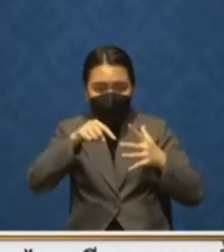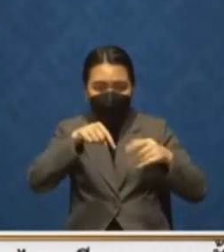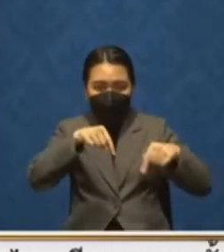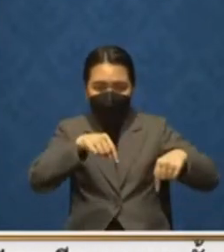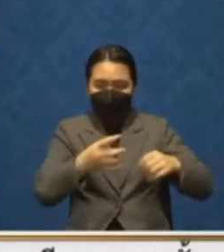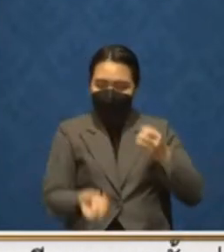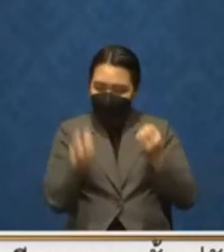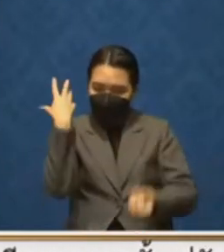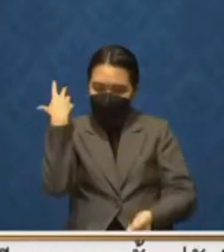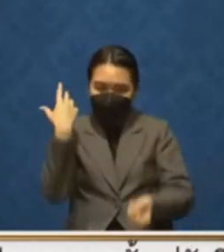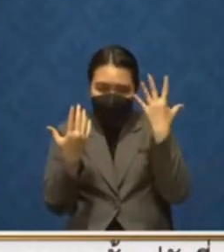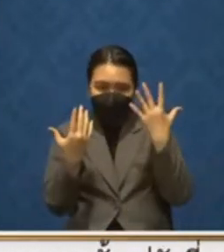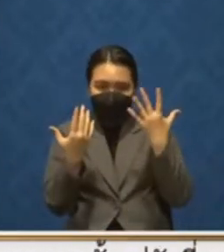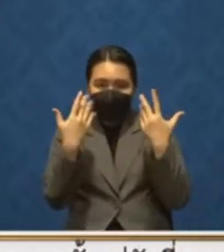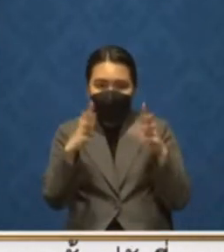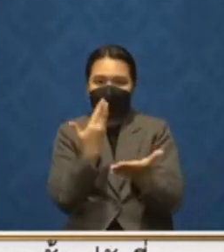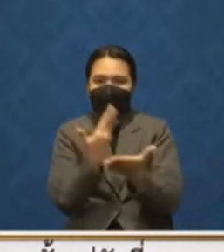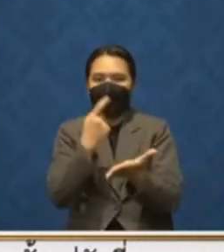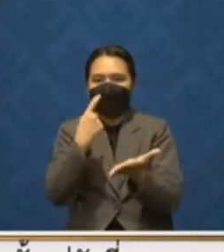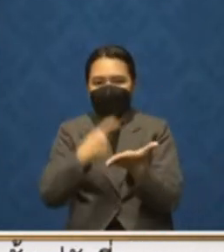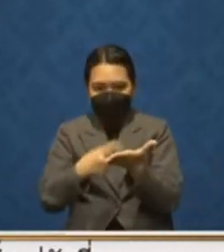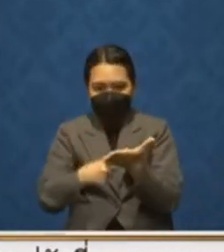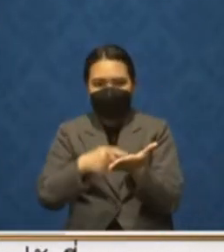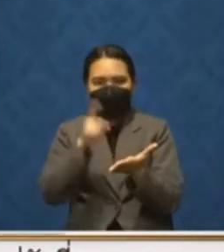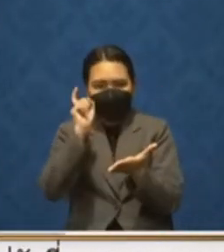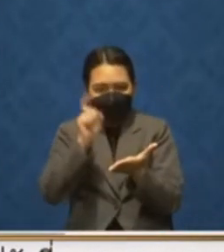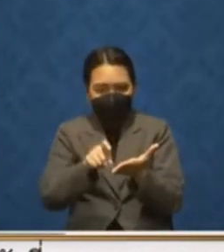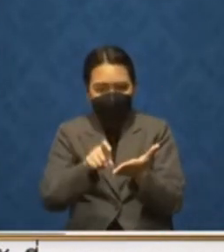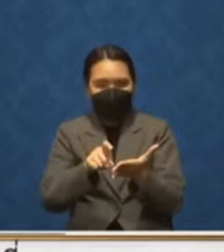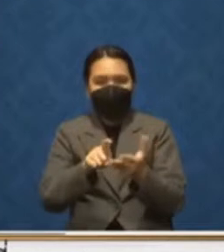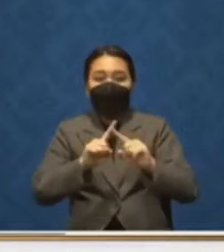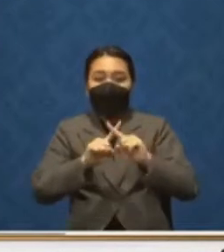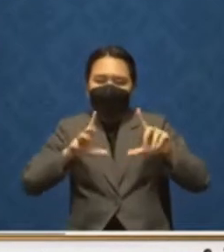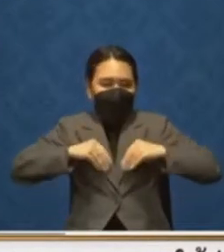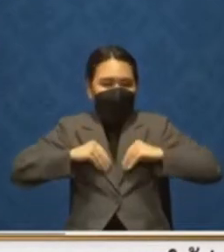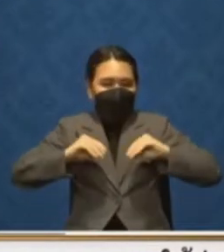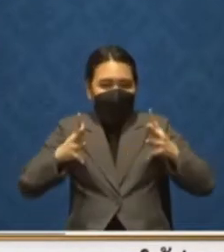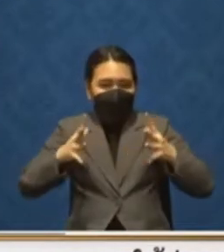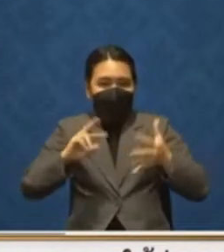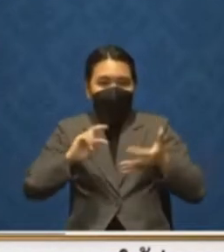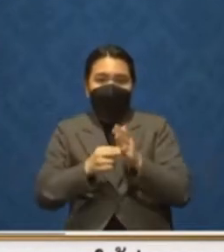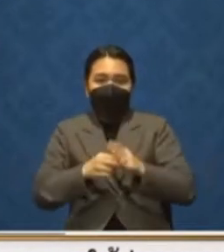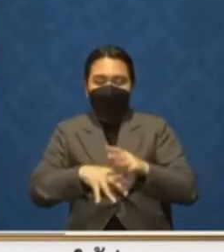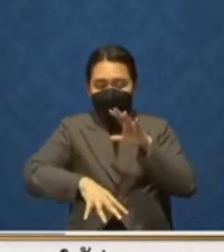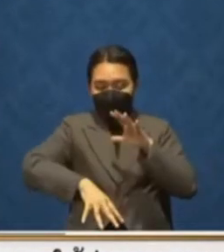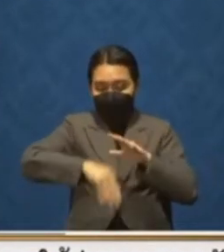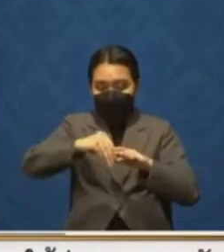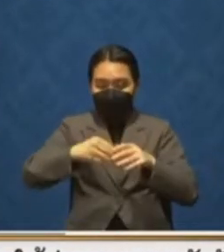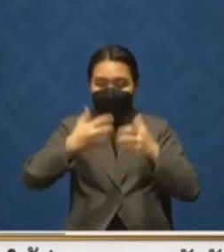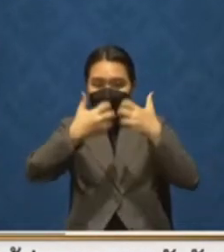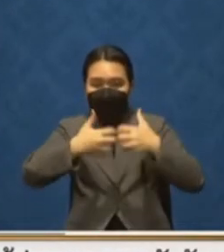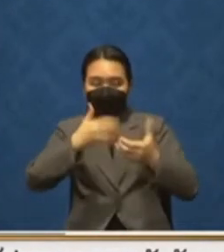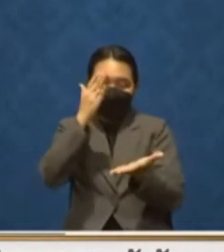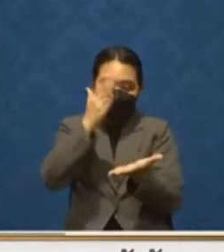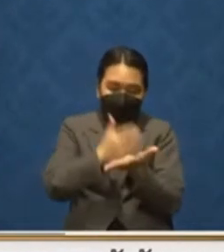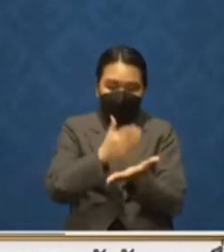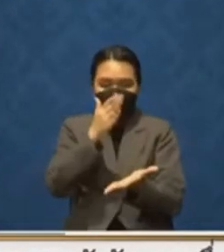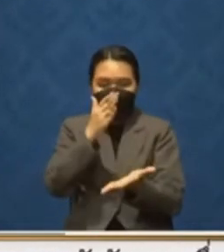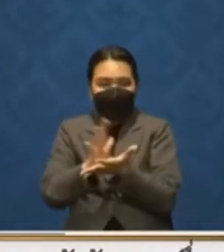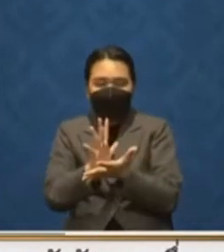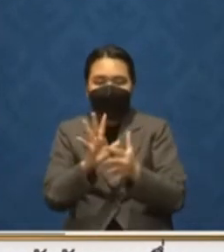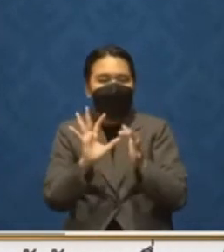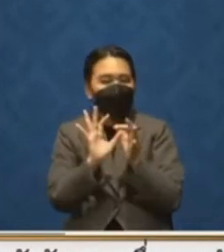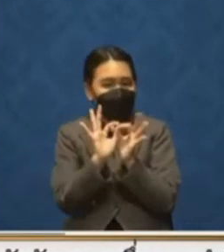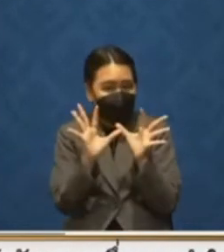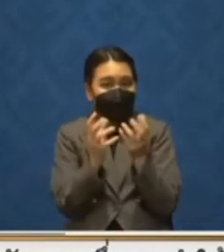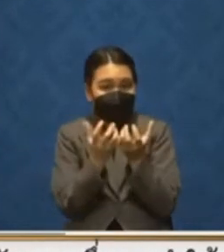เขาไม่ยอมในข้อนี้ไม่ได้เกี่ยวกับเรื่องไปหยุดผลิตหรือไม่หยุดผลิตนะครับอันนี้แยกกัน